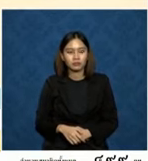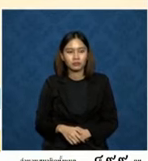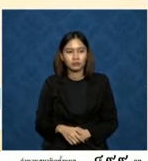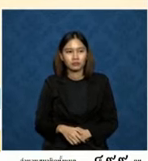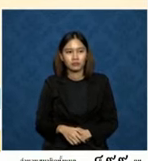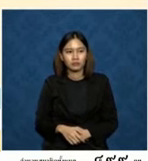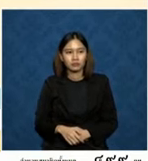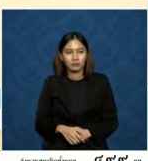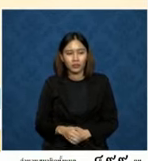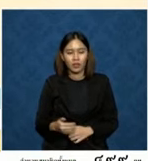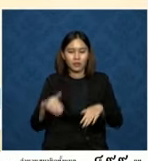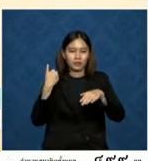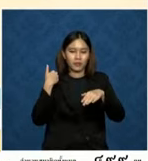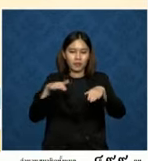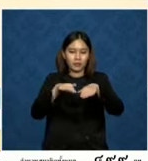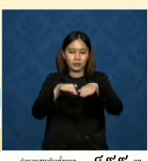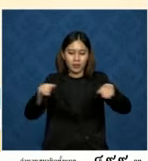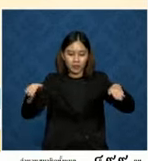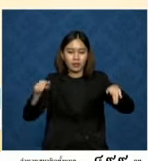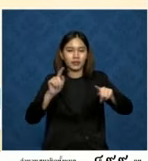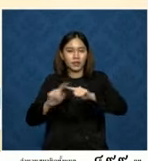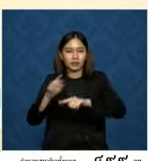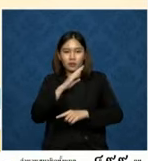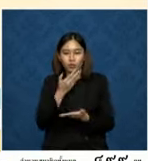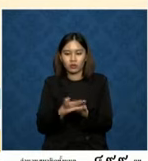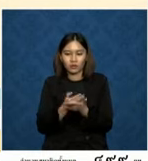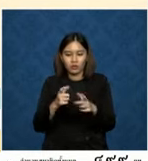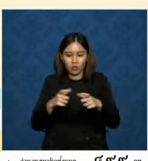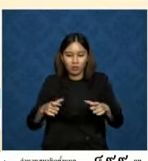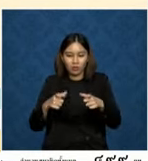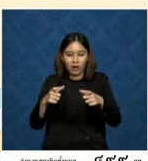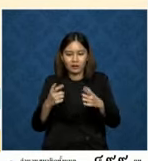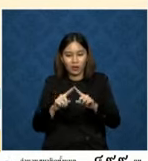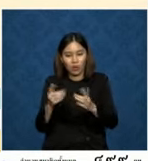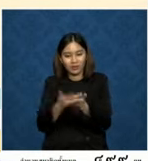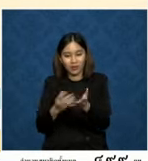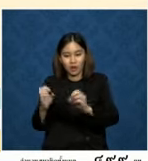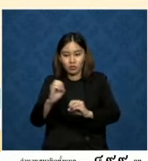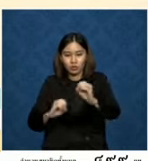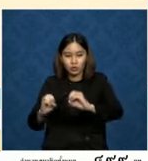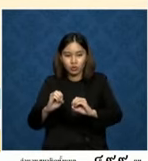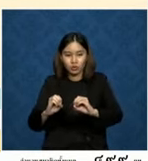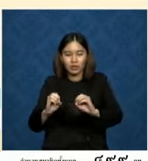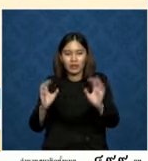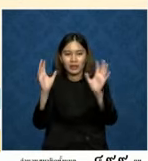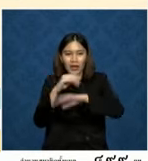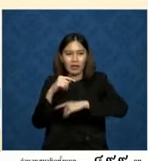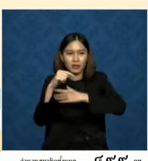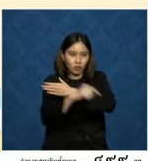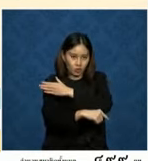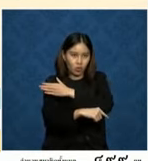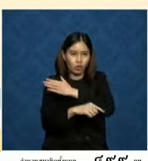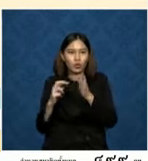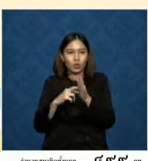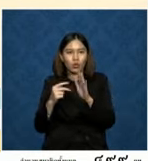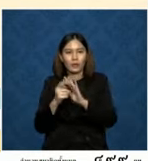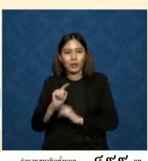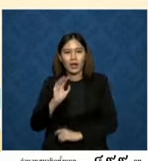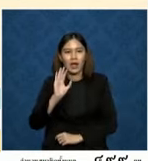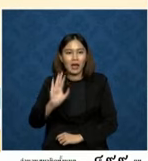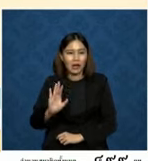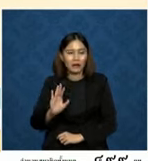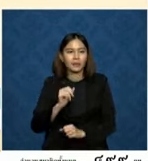ก็เขามีมาตรการอื่นนะครับถ้าเกิดว่าเราออกเช็คไม่มีเงินเสมือนเป็นการทำให้เป็นการช่อโกงนะครับคือเช่นเขาห้าม